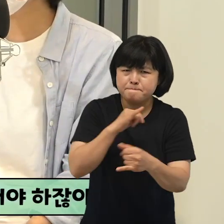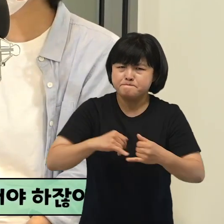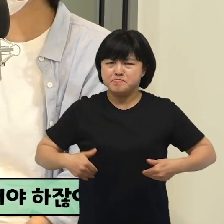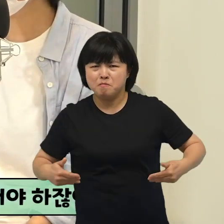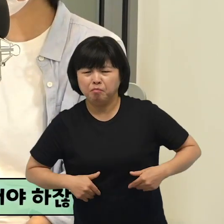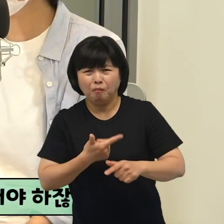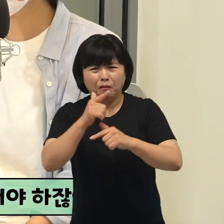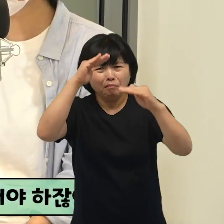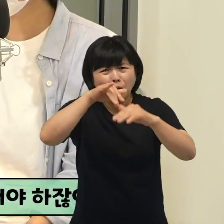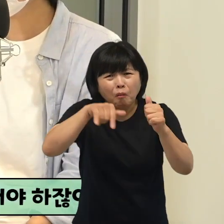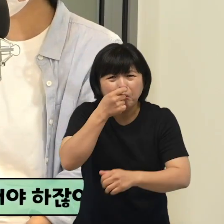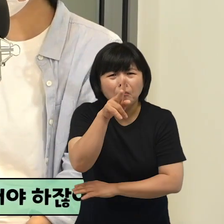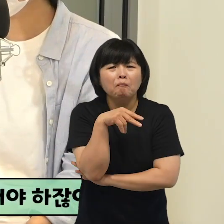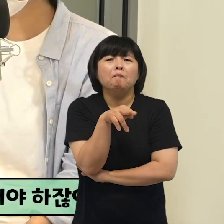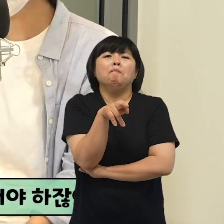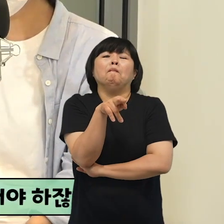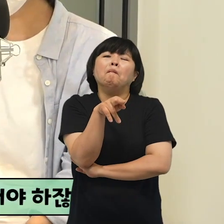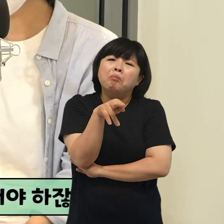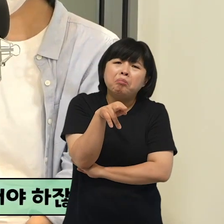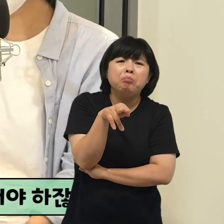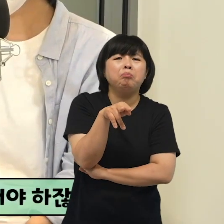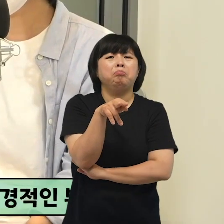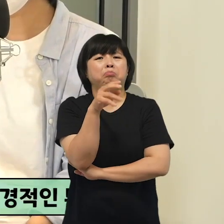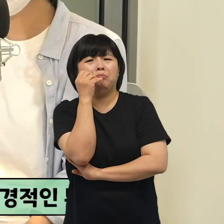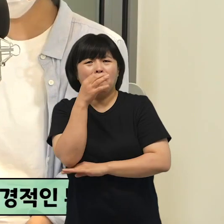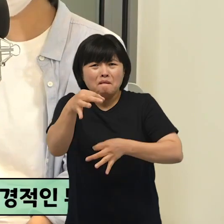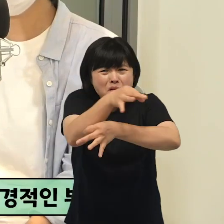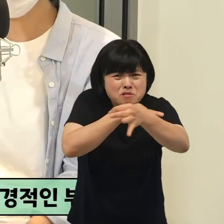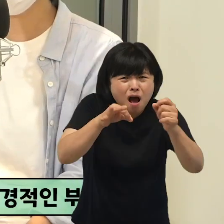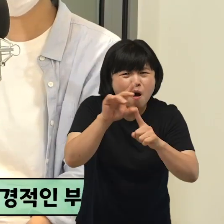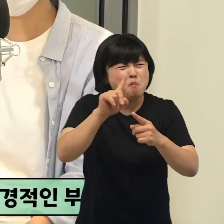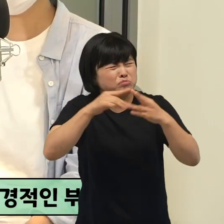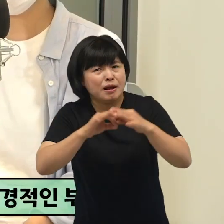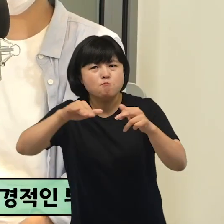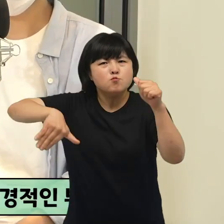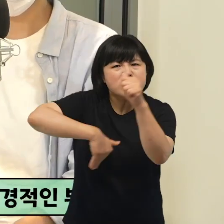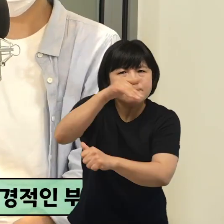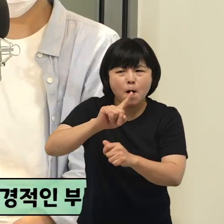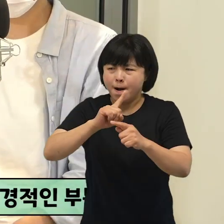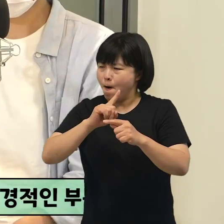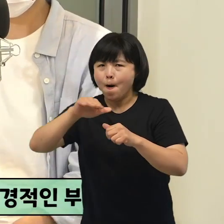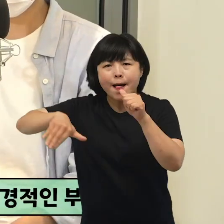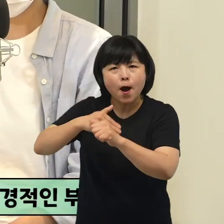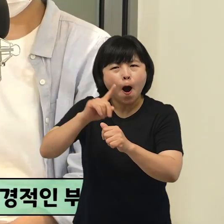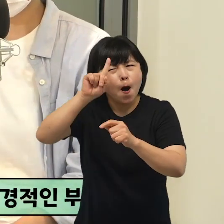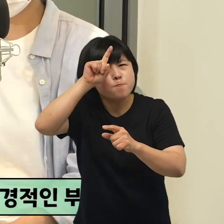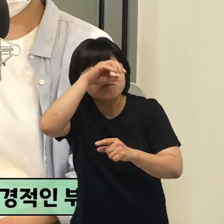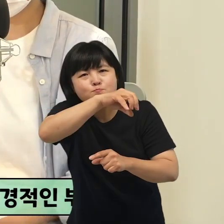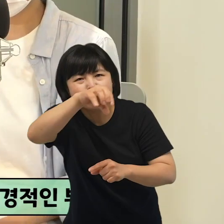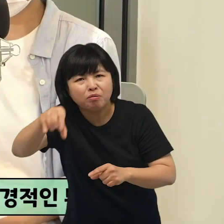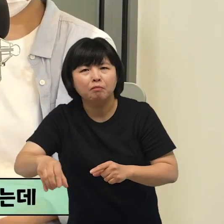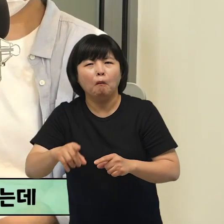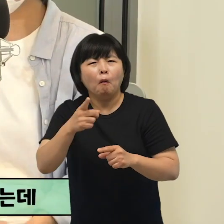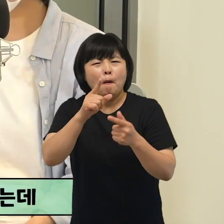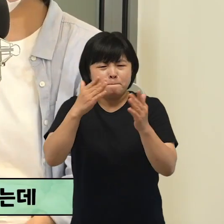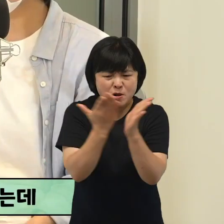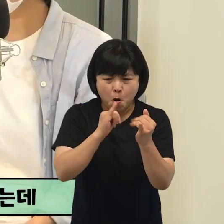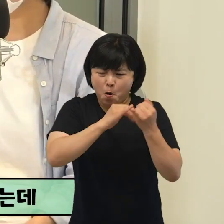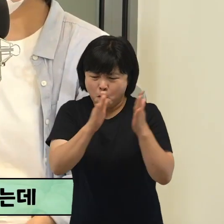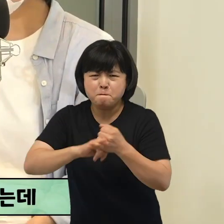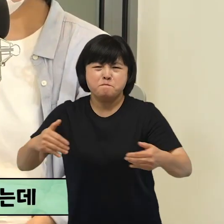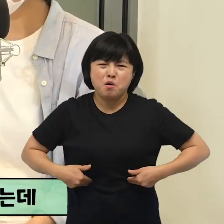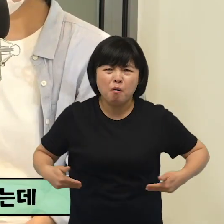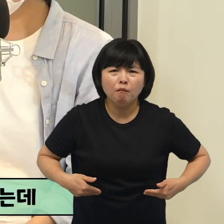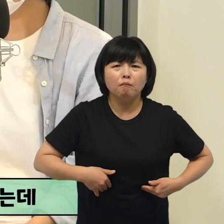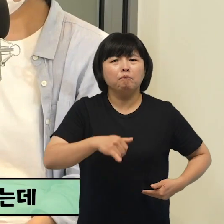위한 환경 같은 게 마련이 돼야 되잖아요. 뭐 경제적인 게 됐든 뭐 분위기나 가정 환경적인 부분 이런 것들이 되게